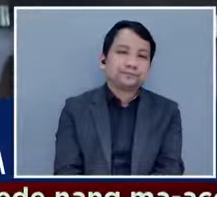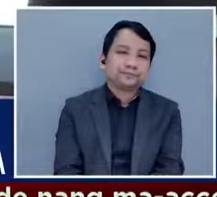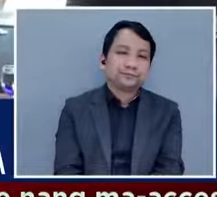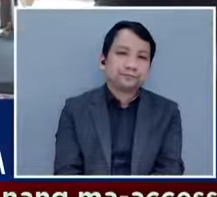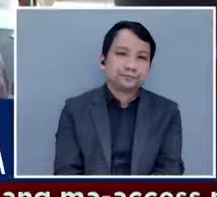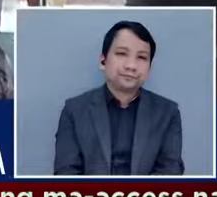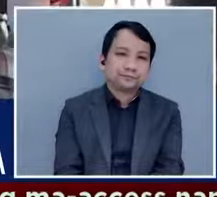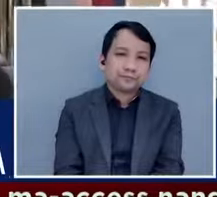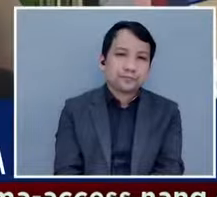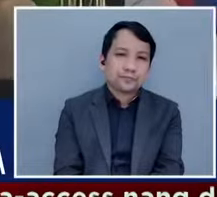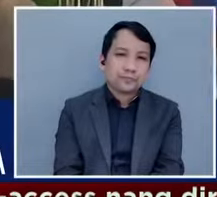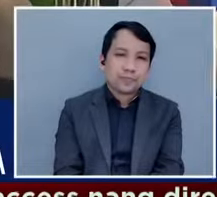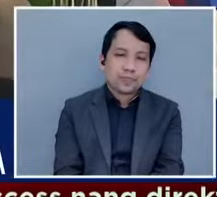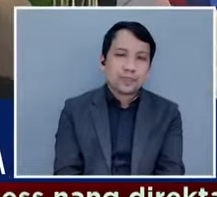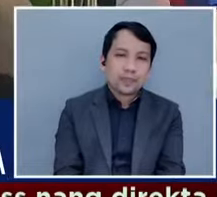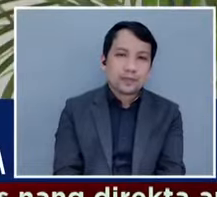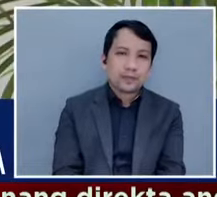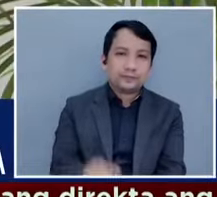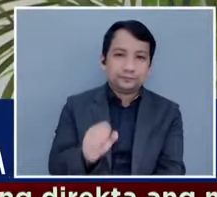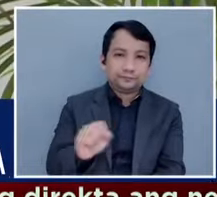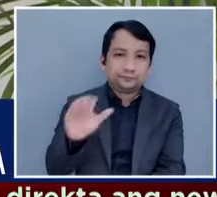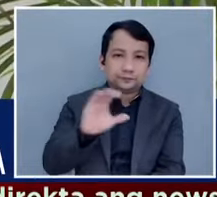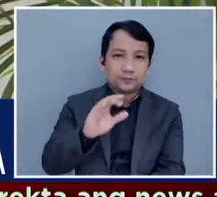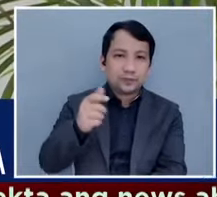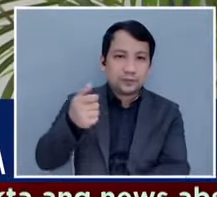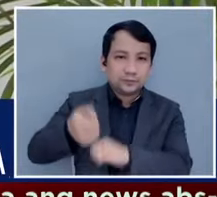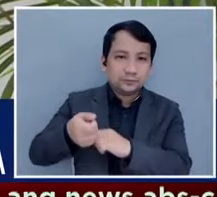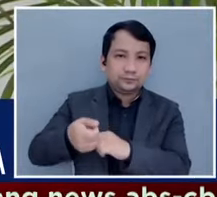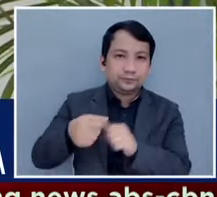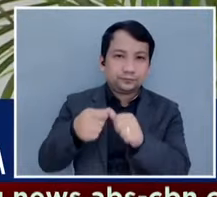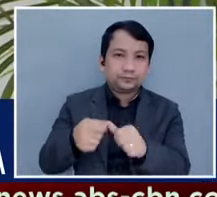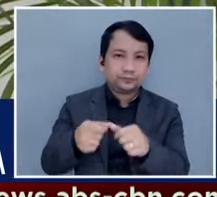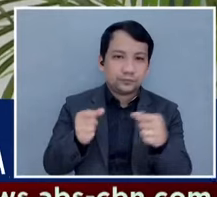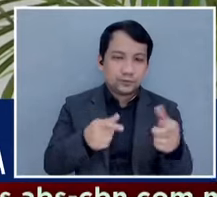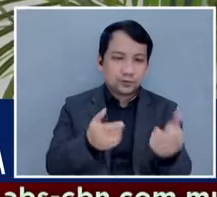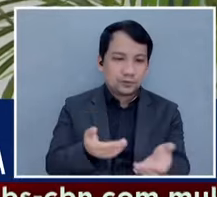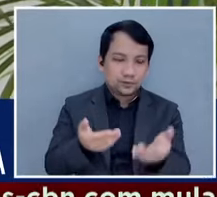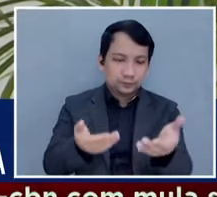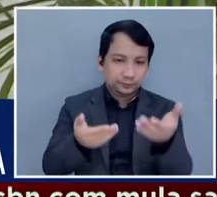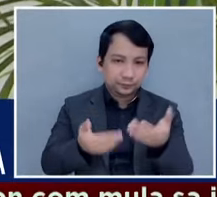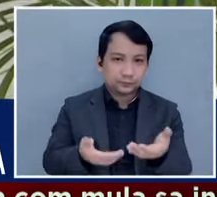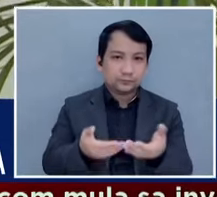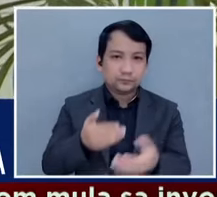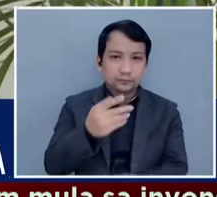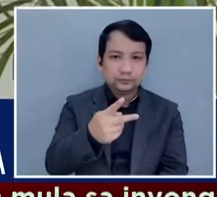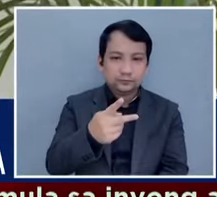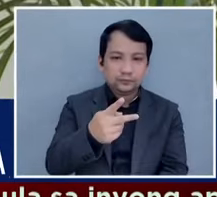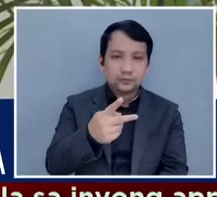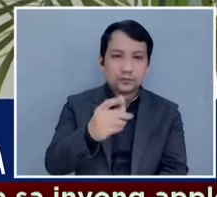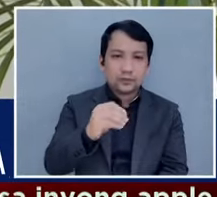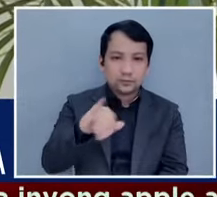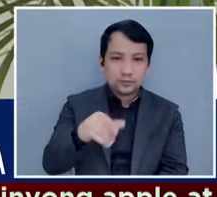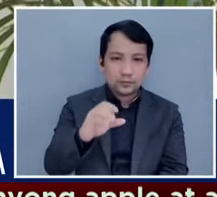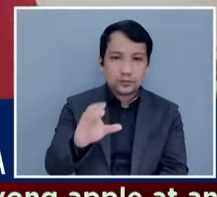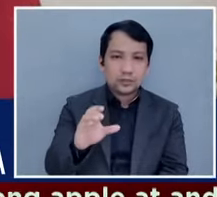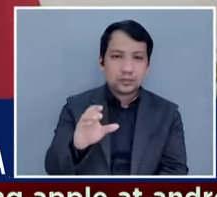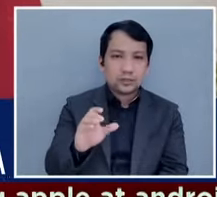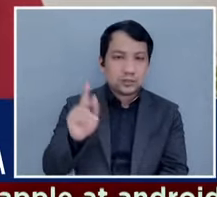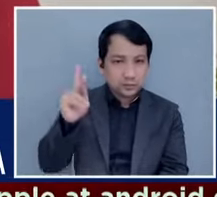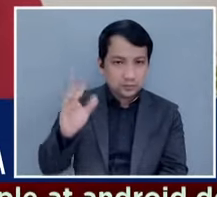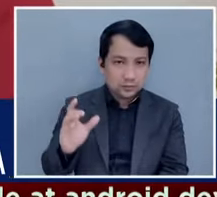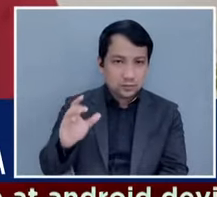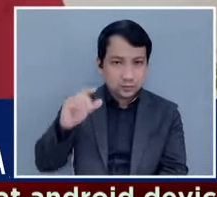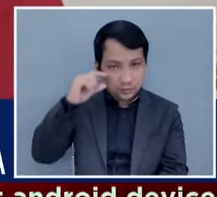Inatasan na ng Korte Suprema ang Senado na magkomento sa petisyon ni Kingdom of Jesus Christ founder Pastor Apollo Kibuloy